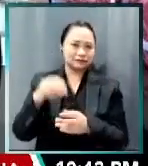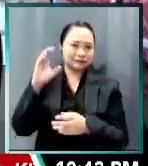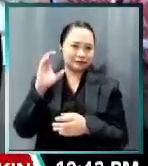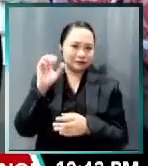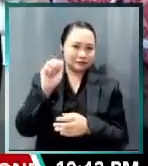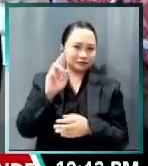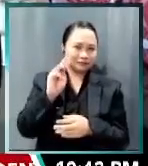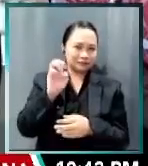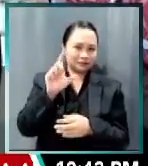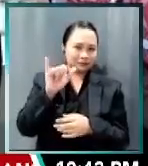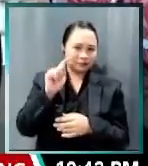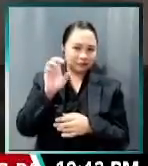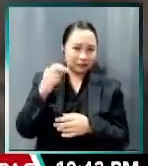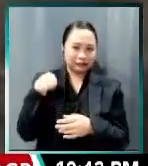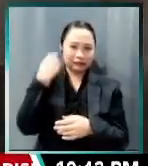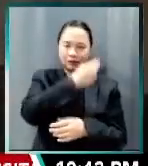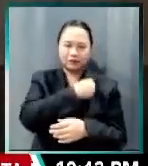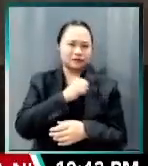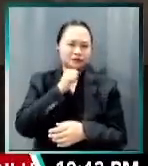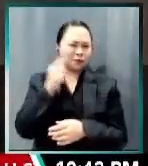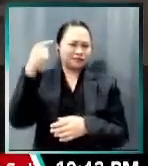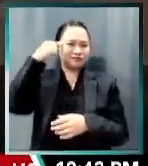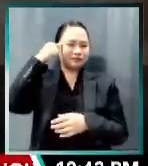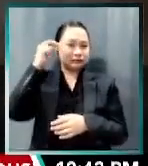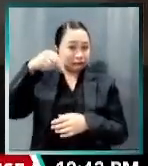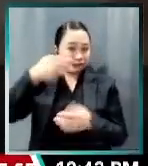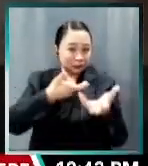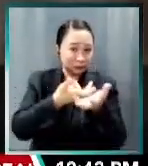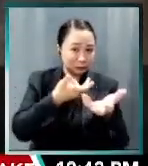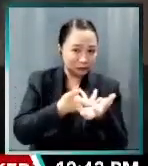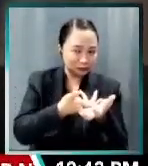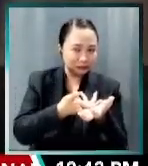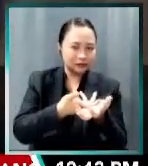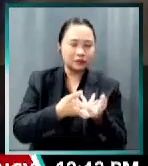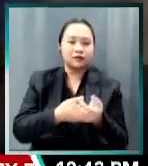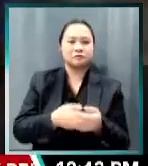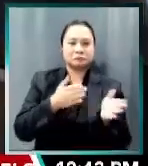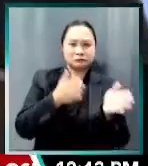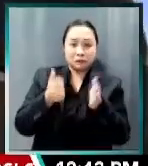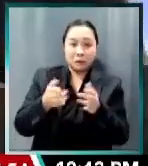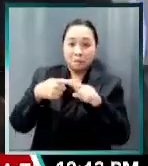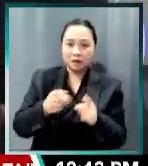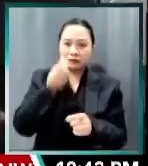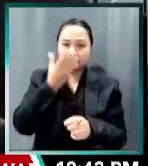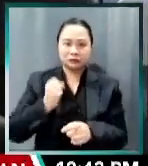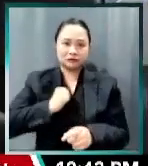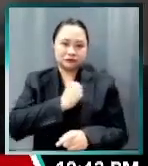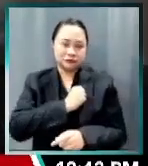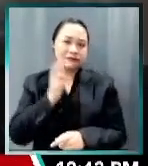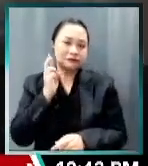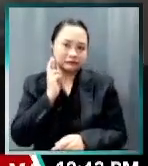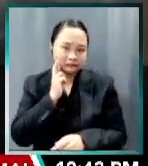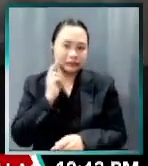na kailangan niyang kumonsulta tungkol dito. Pero sabi ni Senador Risa Ontiveros, kung historical ang isang pelikula, dapat kinonsulta man